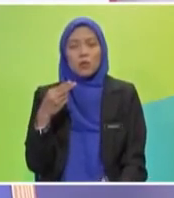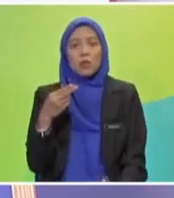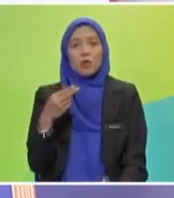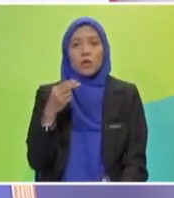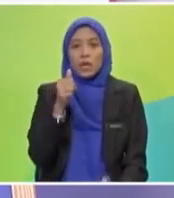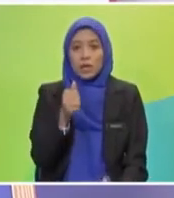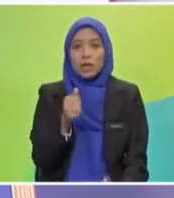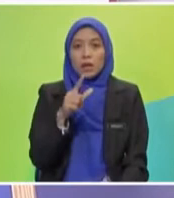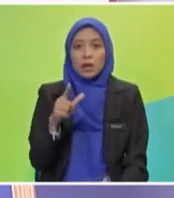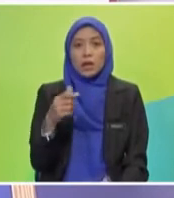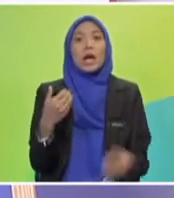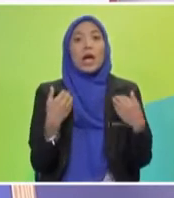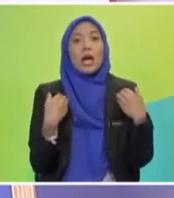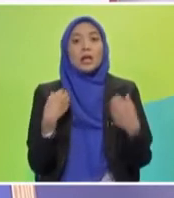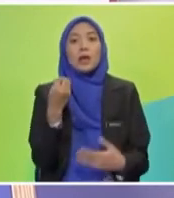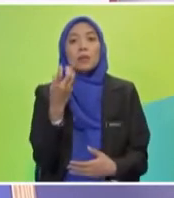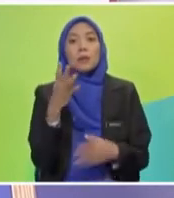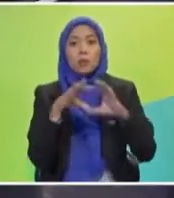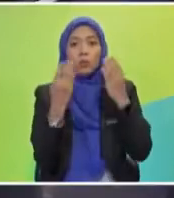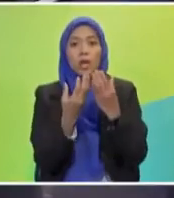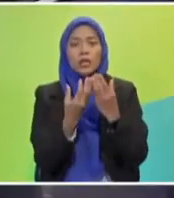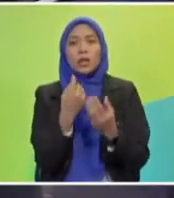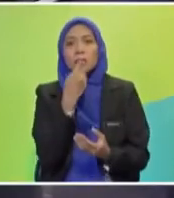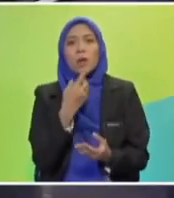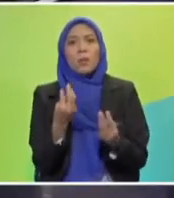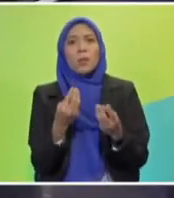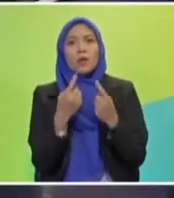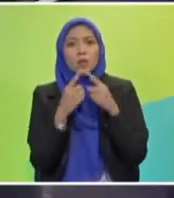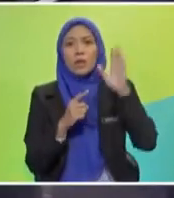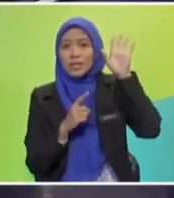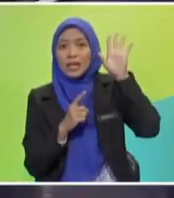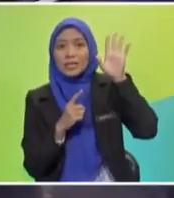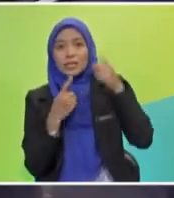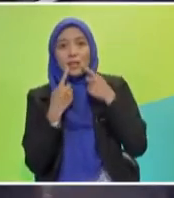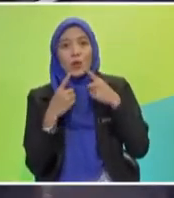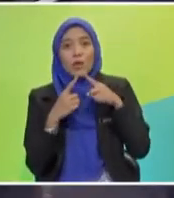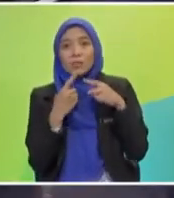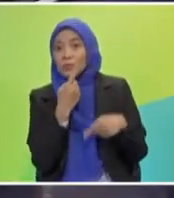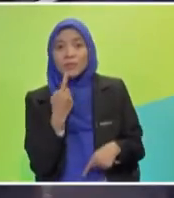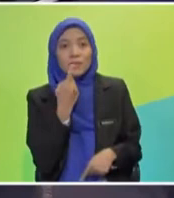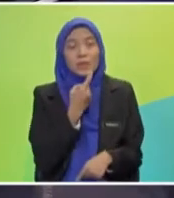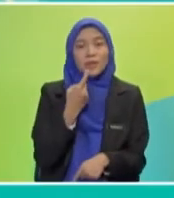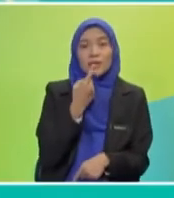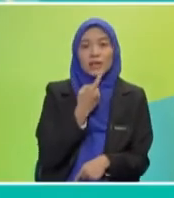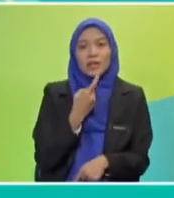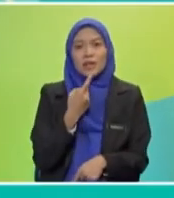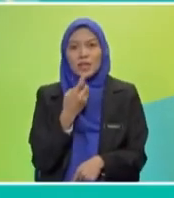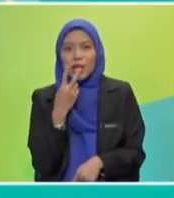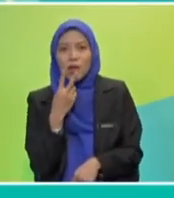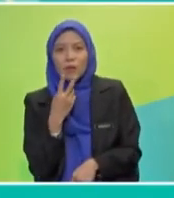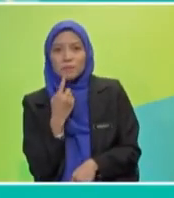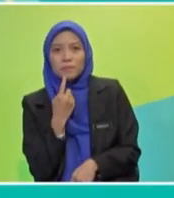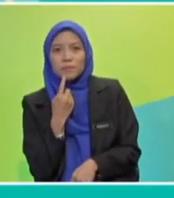ialah ada berapa kumpulan? Okey, siapa nak boleh? Siapa nak jawab ni? Ada berapa kumpulan warna hijau sekarang? Oh, siapa tu dulu Kak Nisa tu? Kita tengok